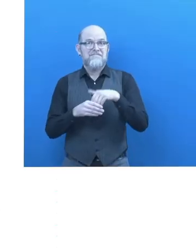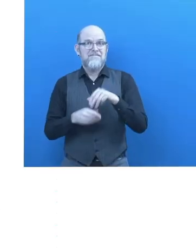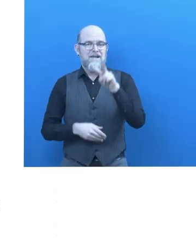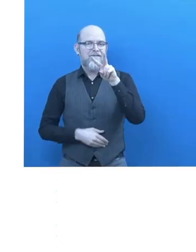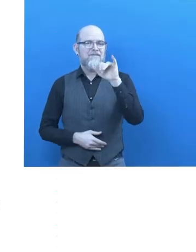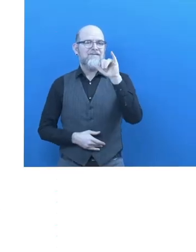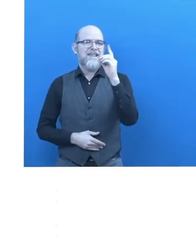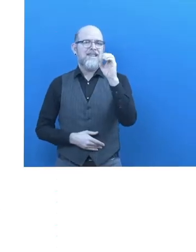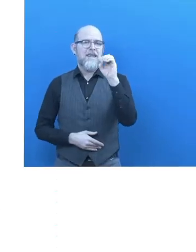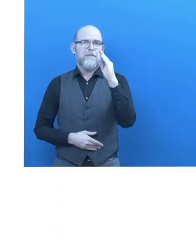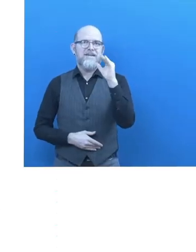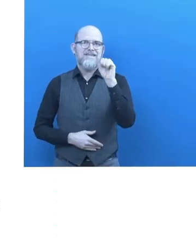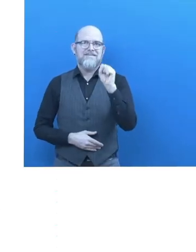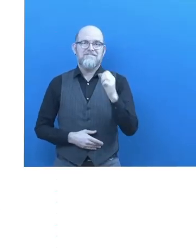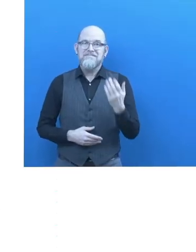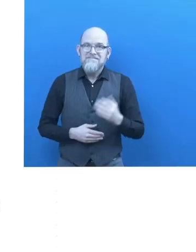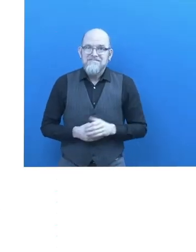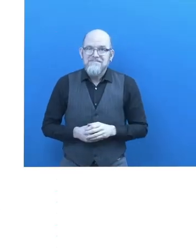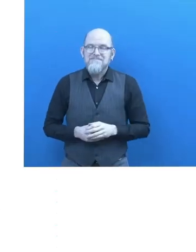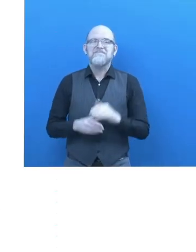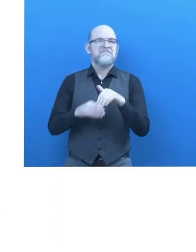What is Videbis about?